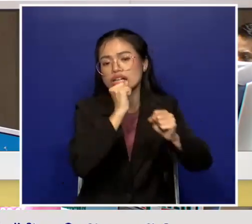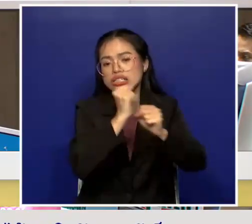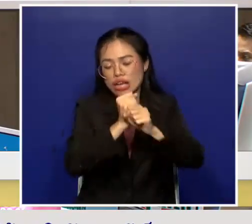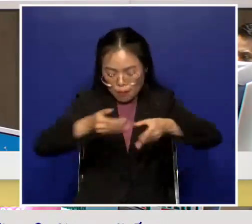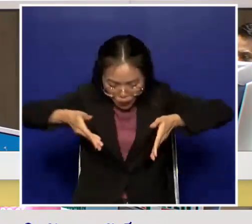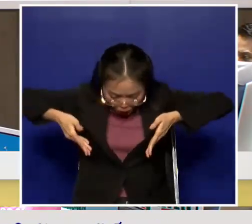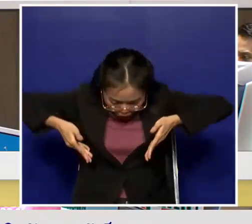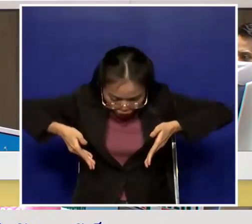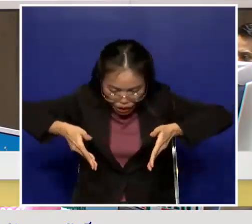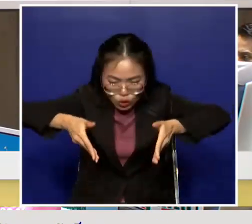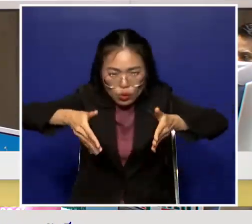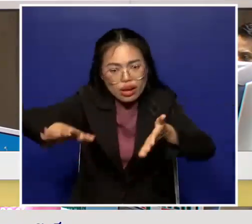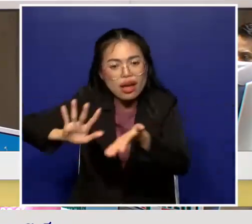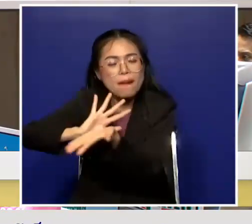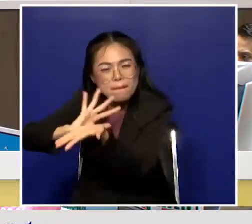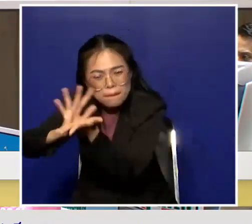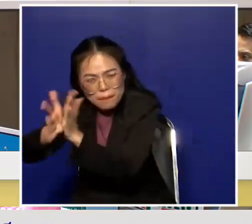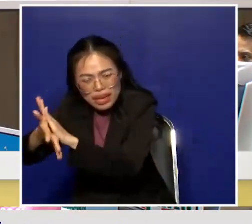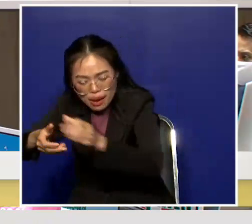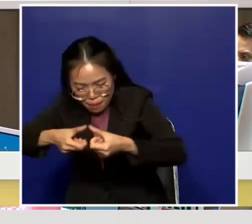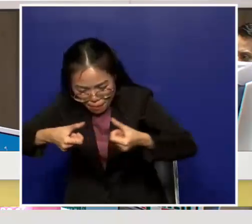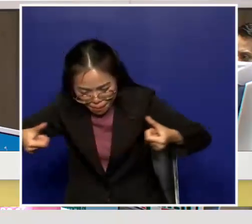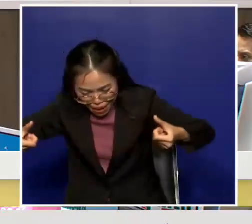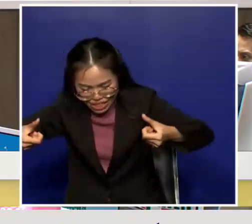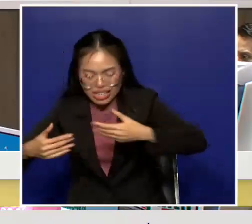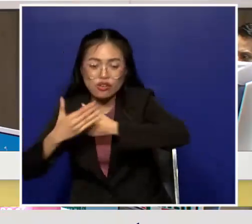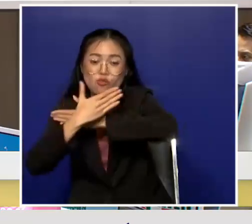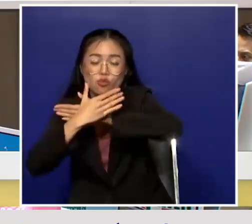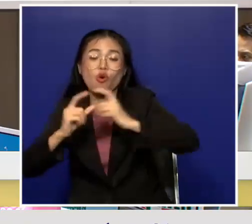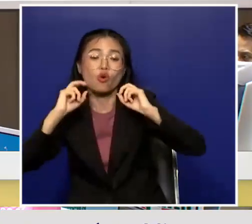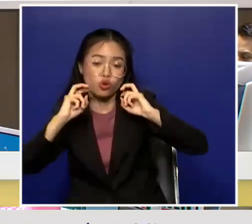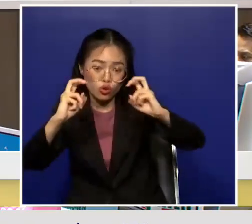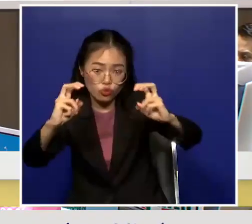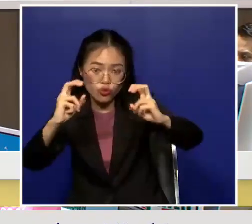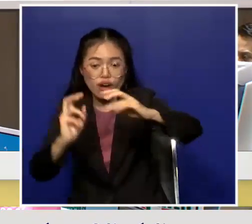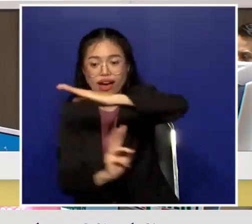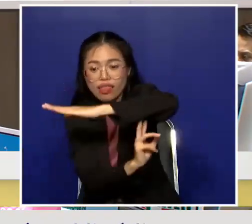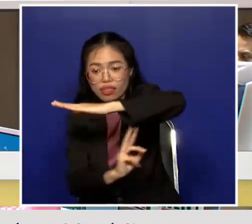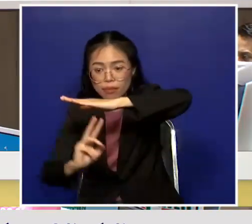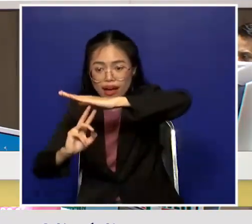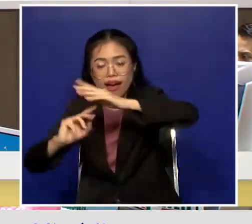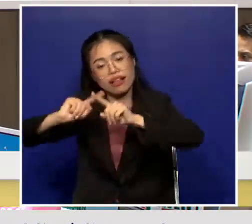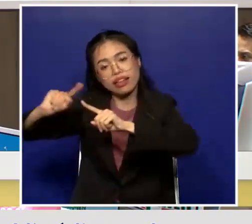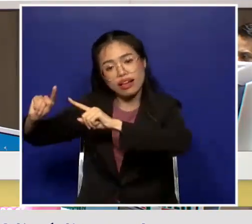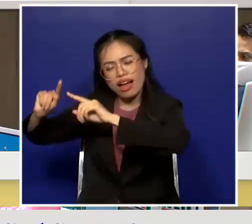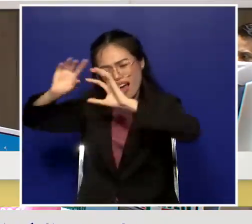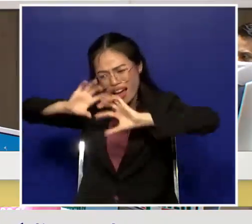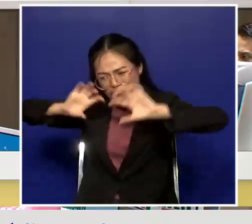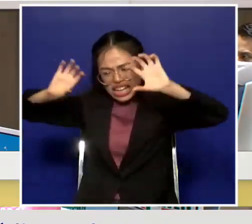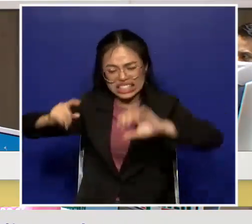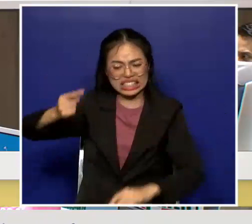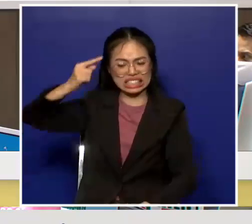จะปรับผังเมืองหรือว่าจะทำอะไรก็แล้วแต่รถไฟฟ้าหรือสะพานนะส่วนใหญ่ข้าราชการไม่ได้คิดเ